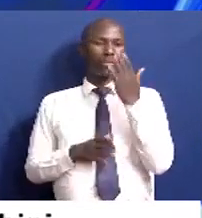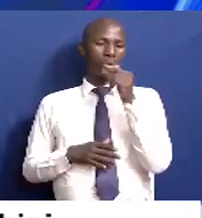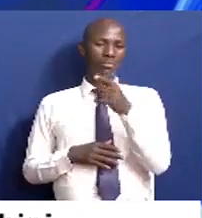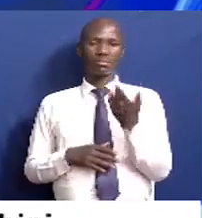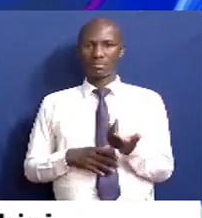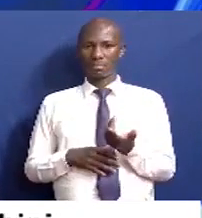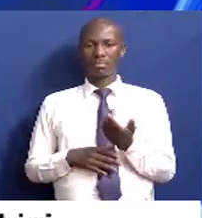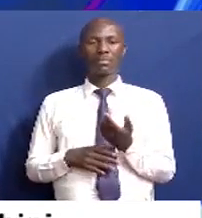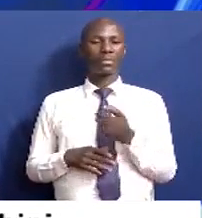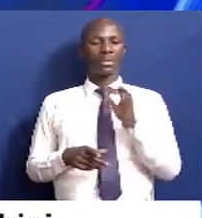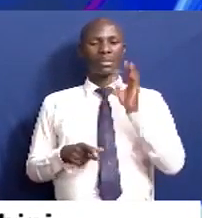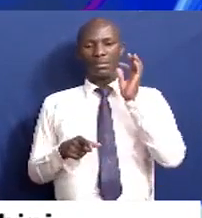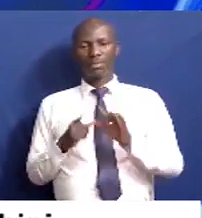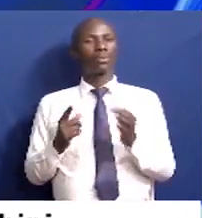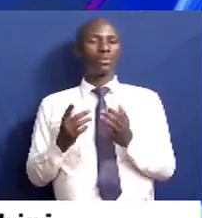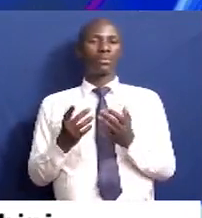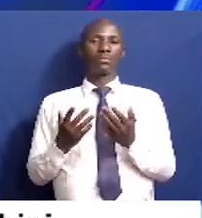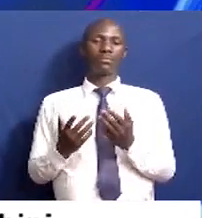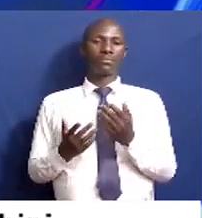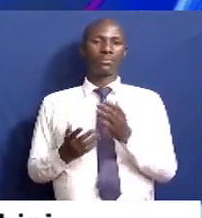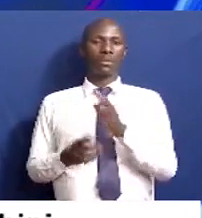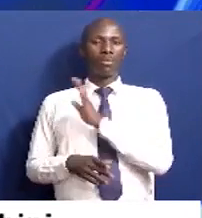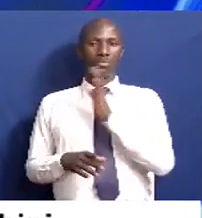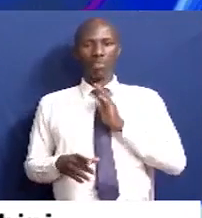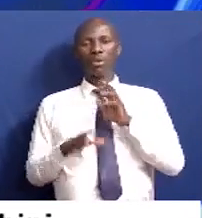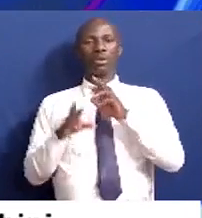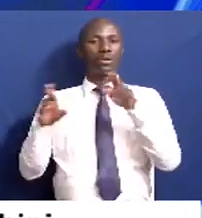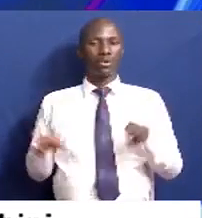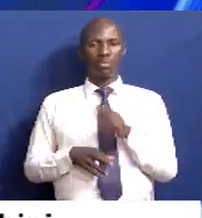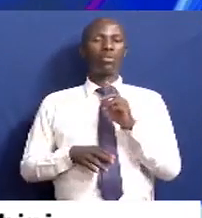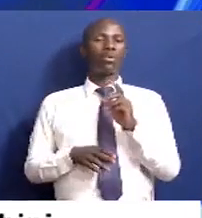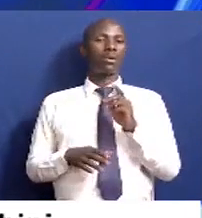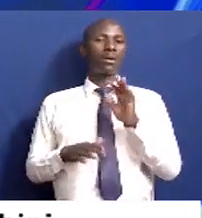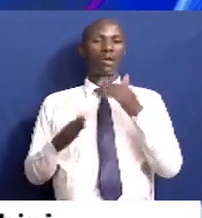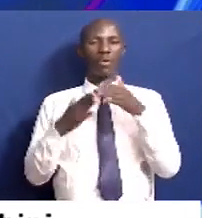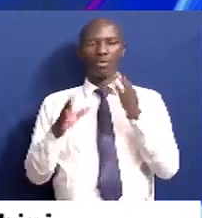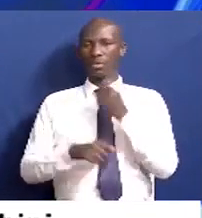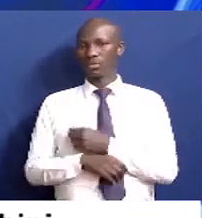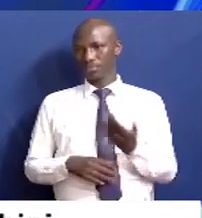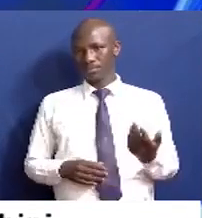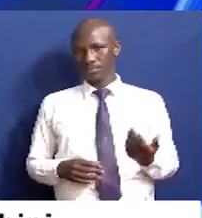kieko cha kuvivia nyumba ya ukoma Amanyiw'a chuma kimwiti na maskulu mavikia na kuvungua.